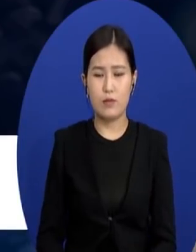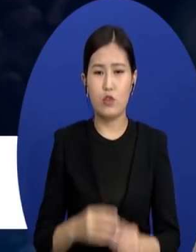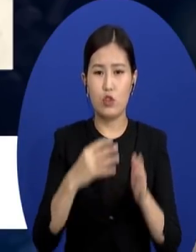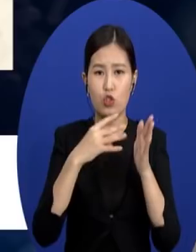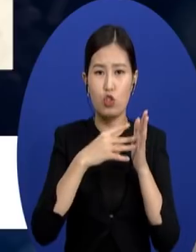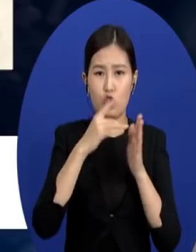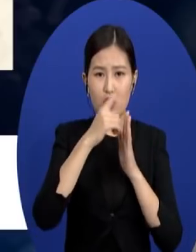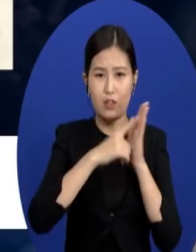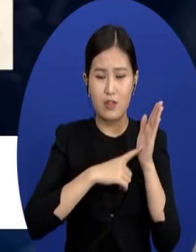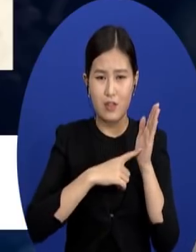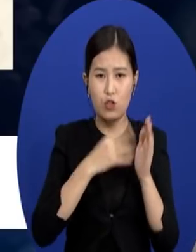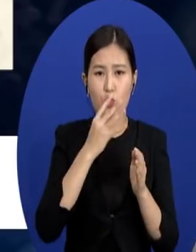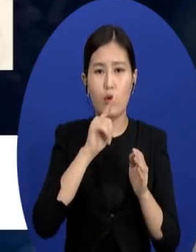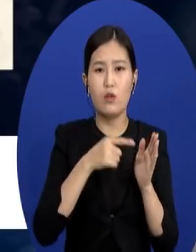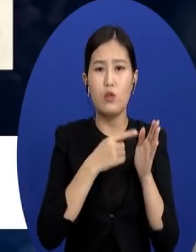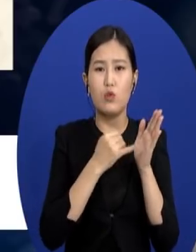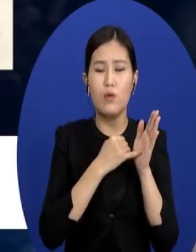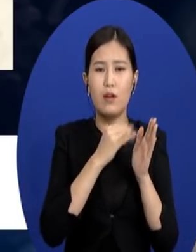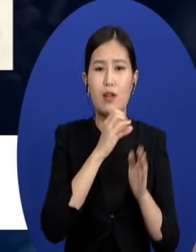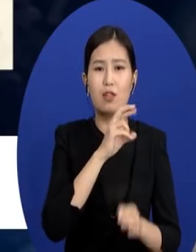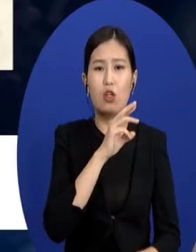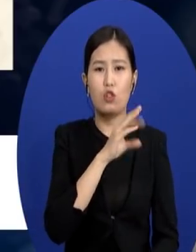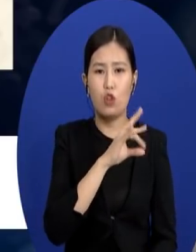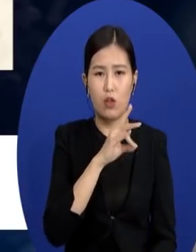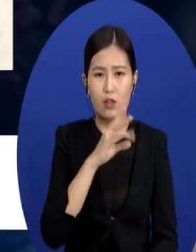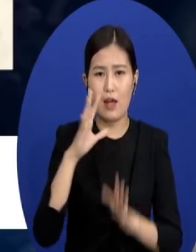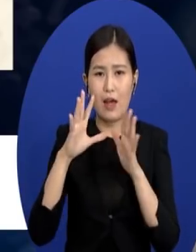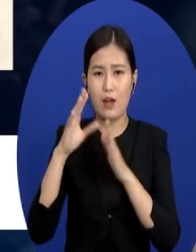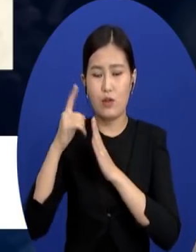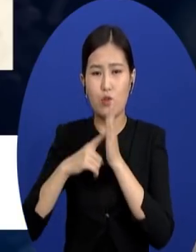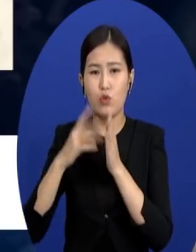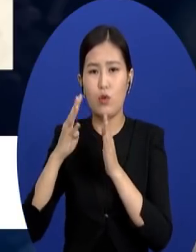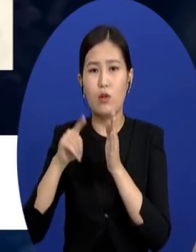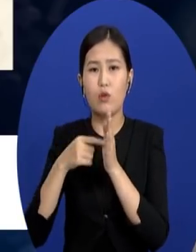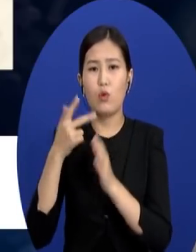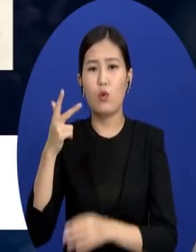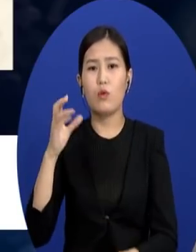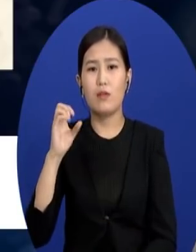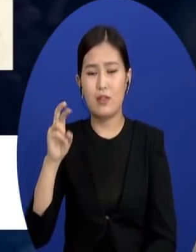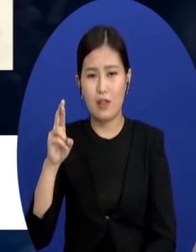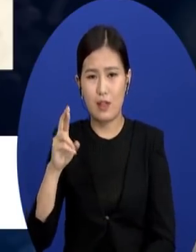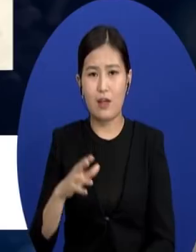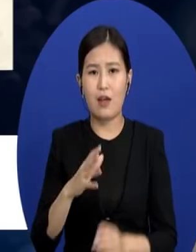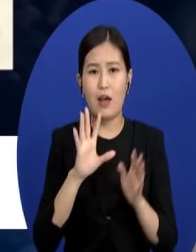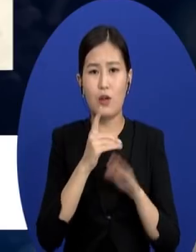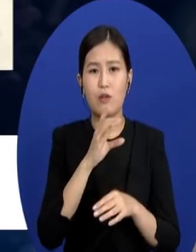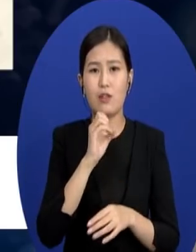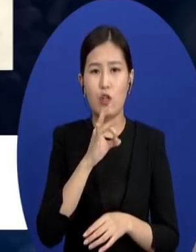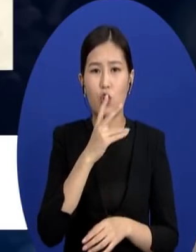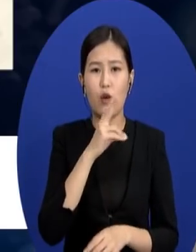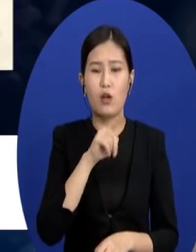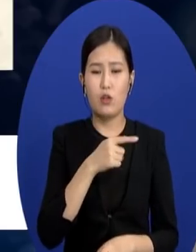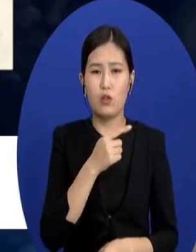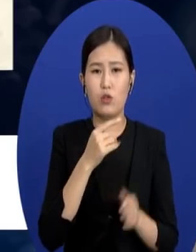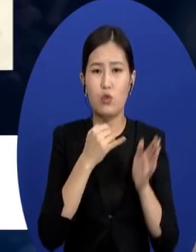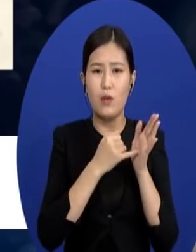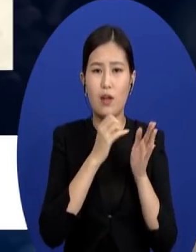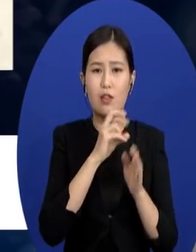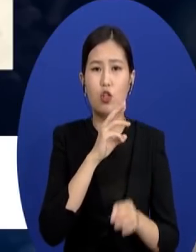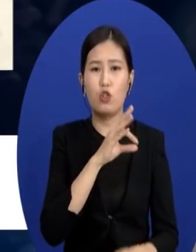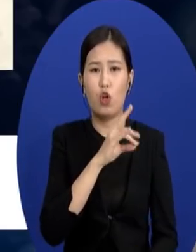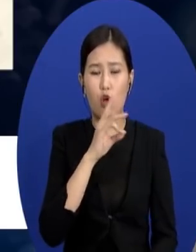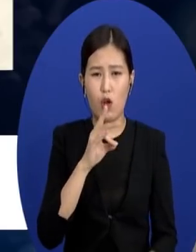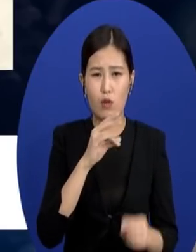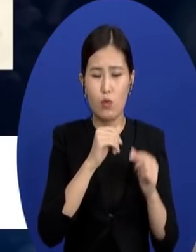сард 4.6 сая тонн, 10 сард 4.3 сая тонн, 11 сард 2.6 сая тонн болон буурчээ. За